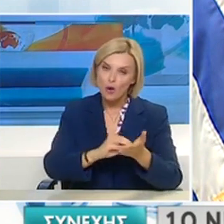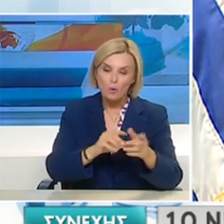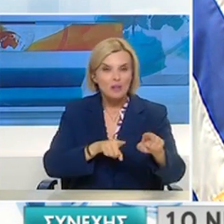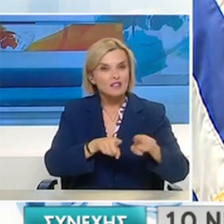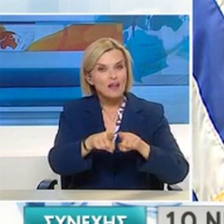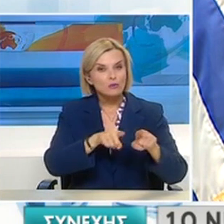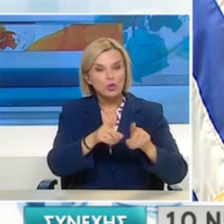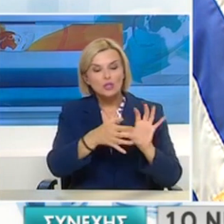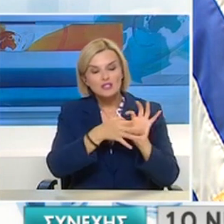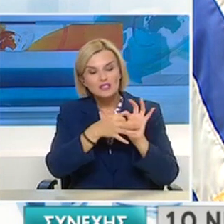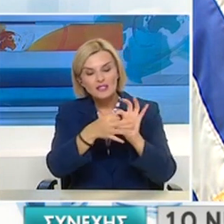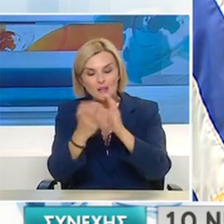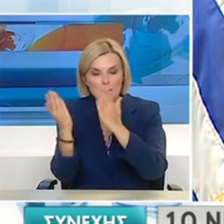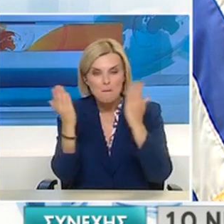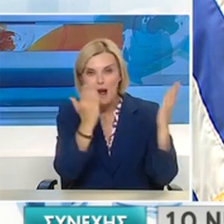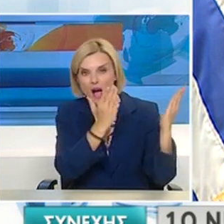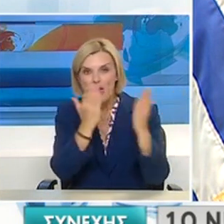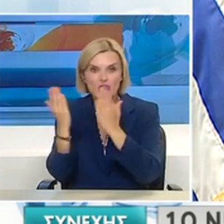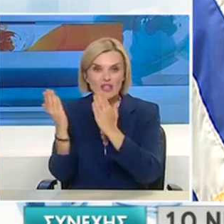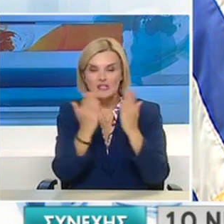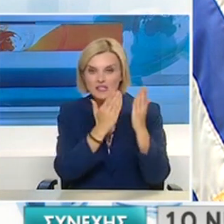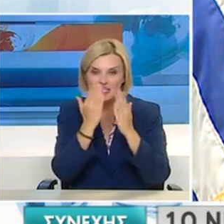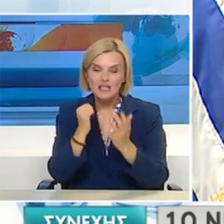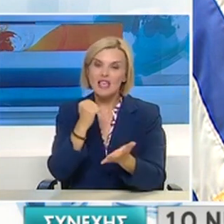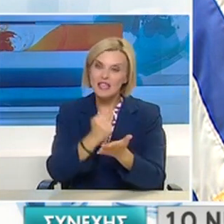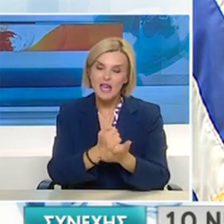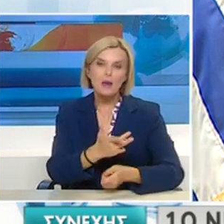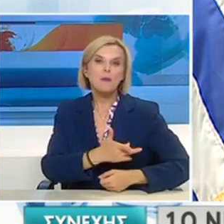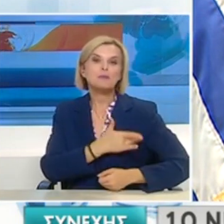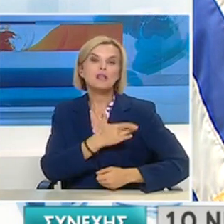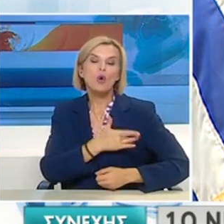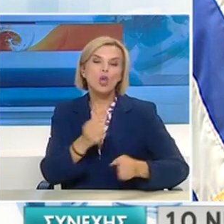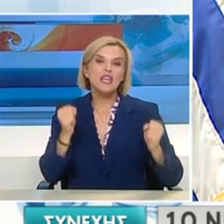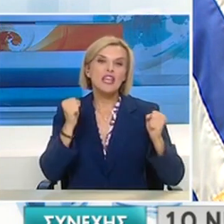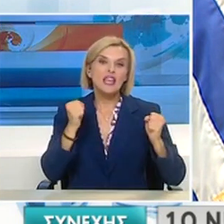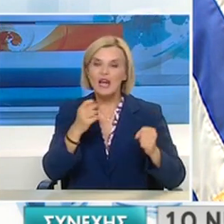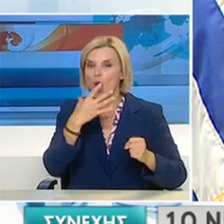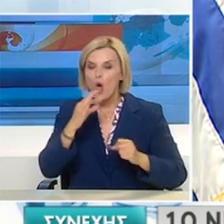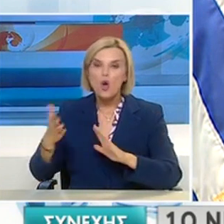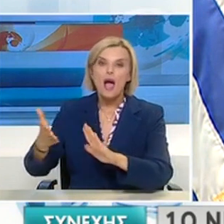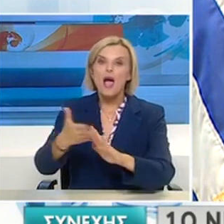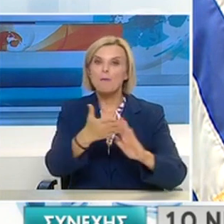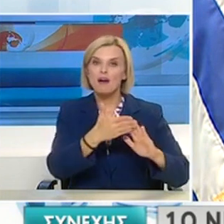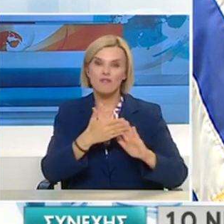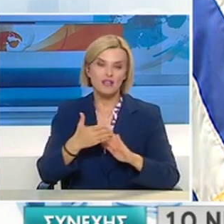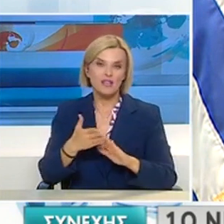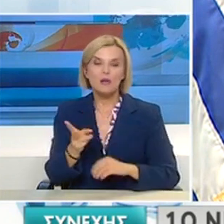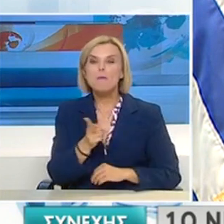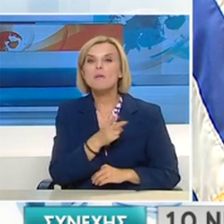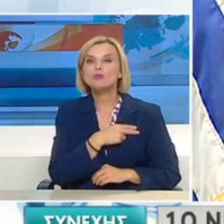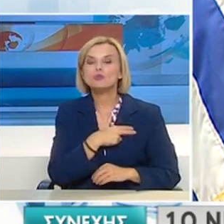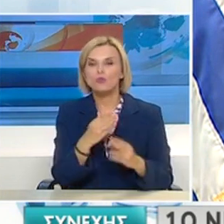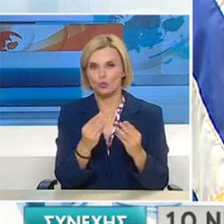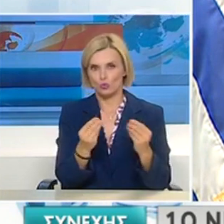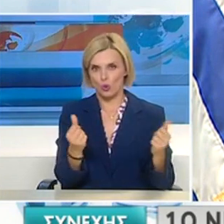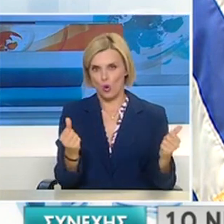προστασία και της ψυχικής υγείας βέβαια του παιδιού μέσα από την κοινωνική επαφή στο σχολείο, εφόσον κινδυνεύει λιγότερο, αλλά δεν θέλουμε με αυτό τον τρόπο να